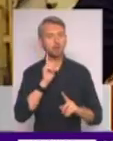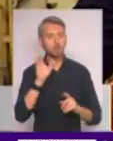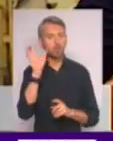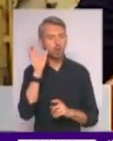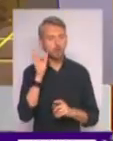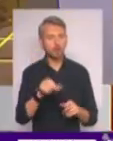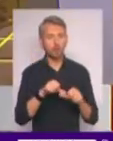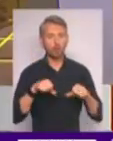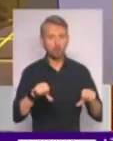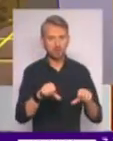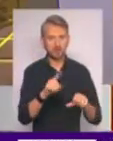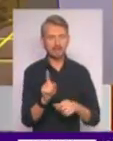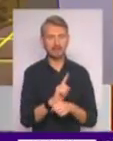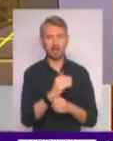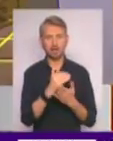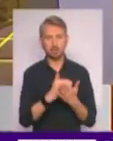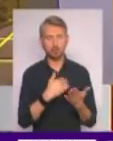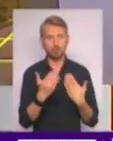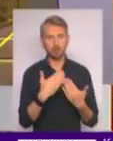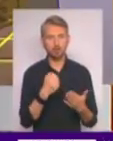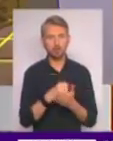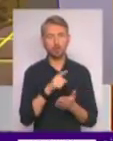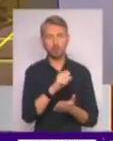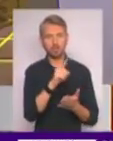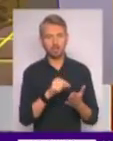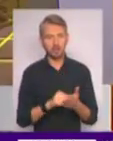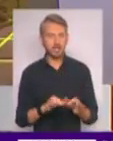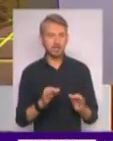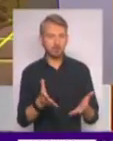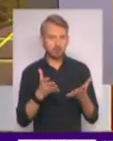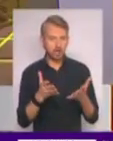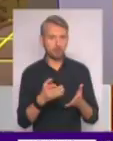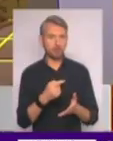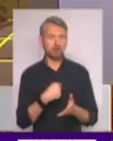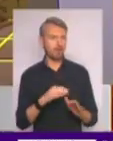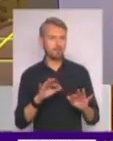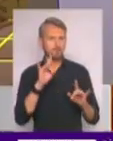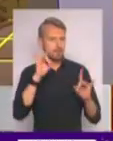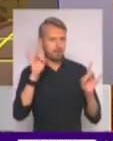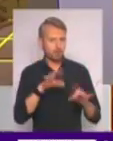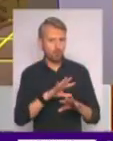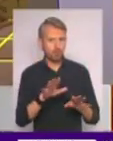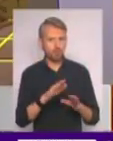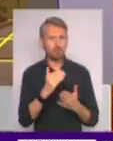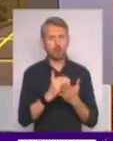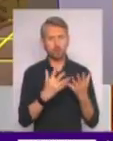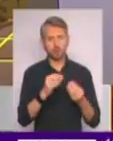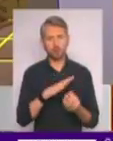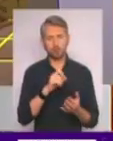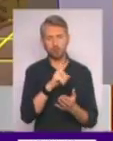комісії з регламенту по відношенню до саме цього питання. Нюансу. Звичайно. Я випадково, ну не випадково, там в порядку денному було